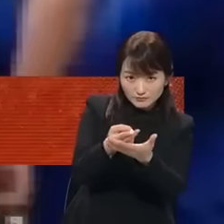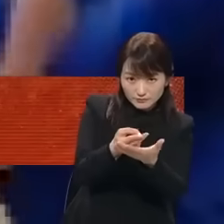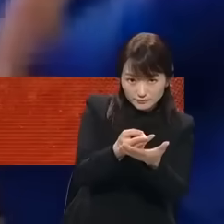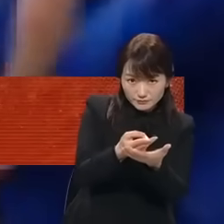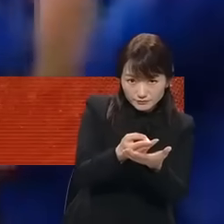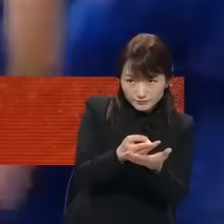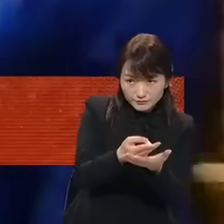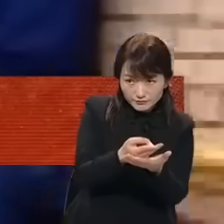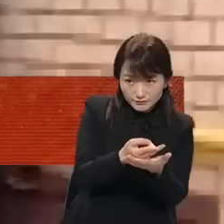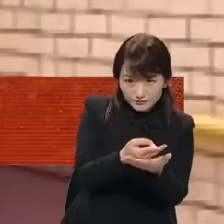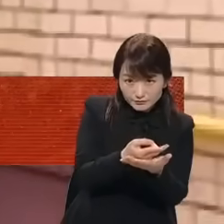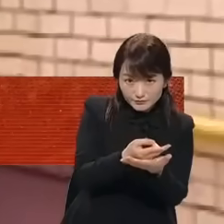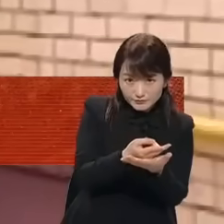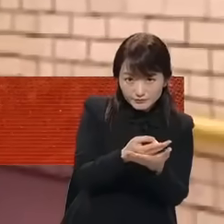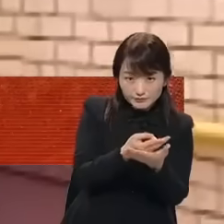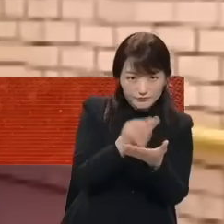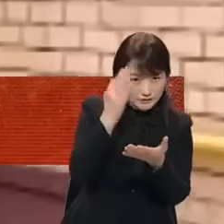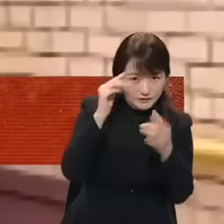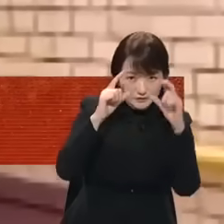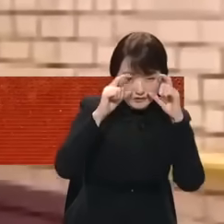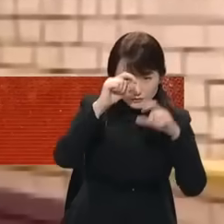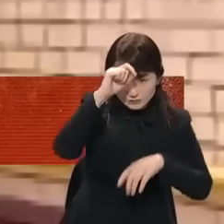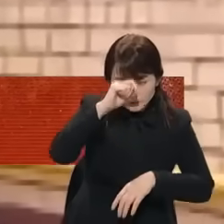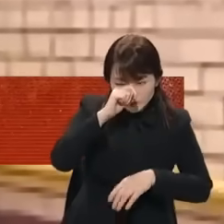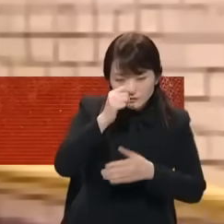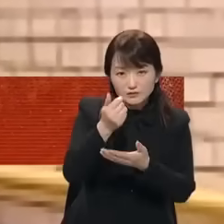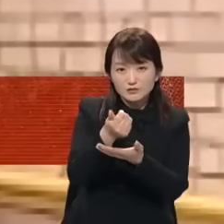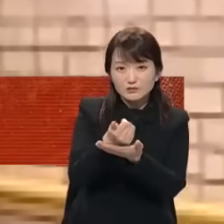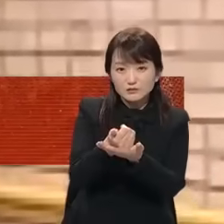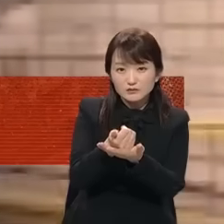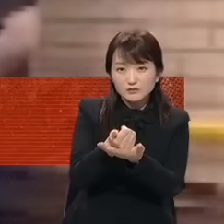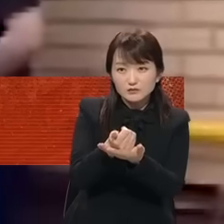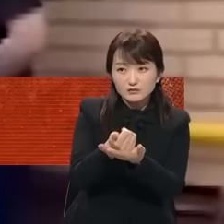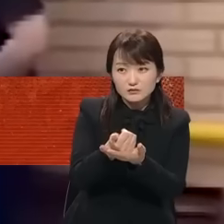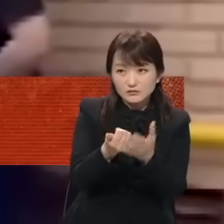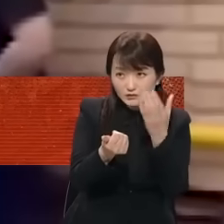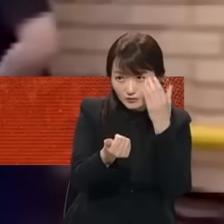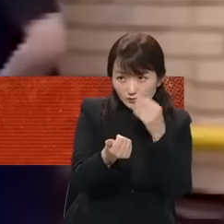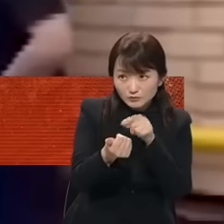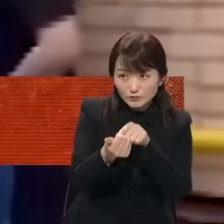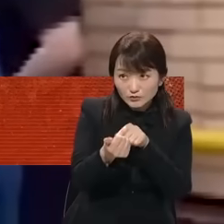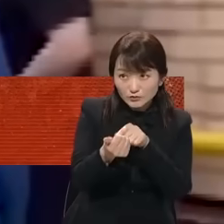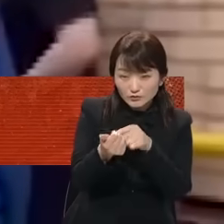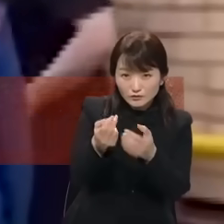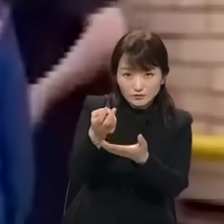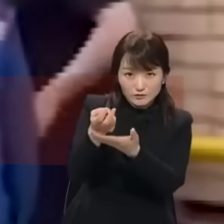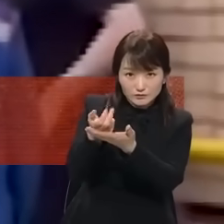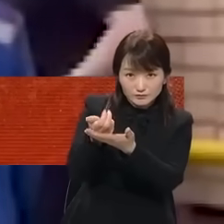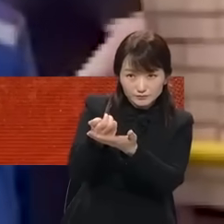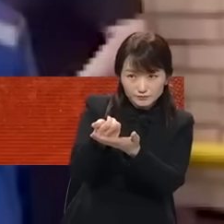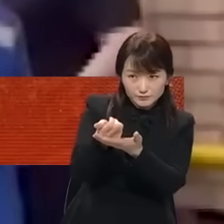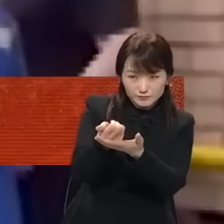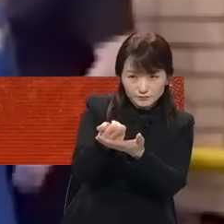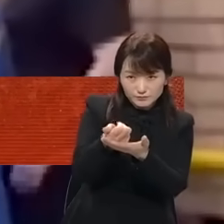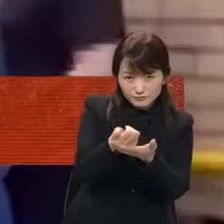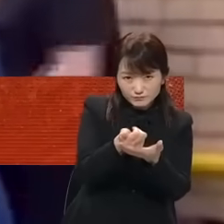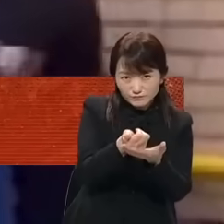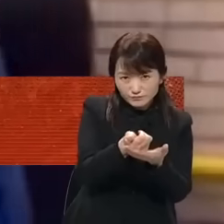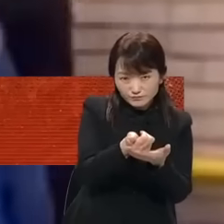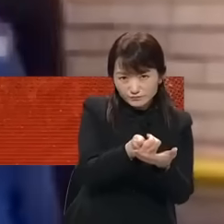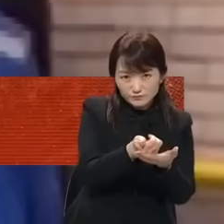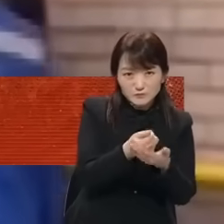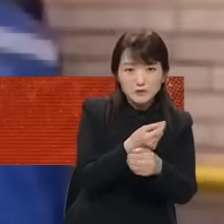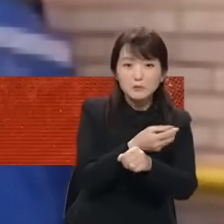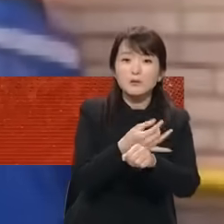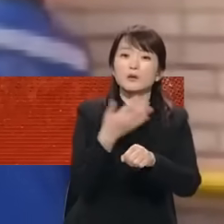반쯤 나오자 선글라스와 모자를 쓴 웬 남성이 보입니다 떨어지지 않게 꽁꽁 묶여 있는 모습이죠 자 몇 시간